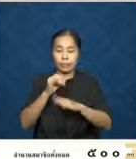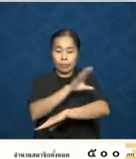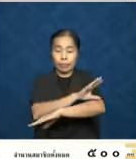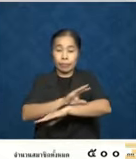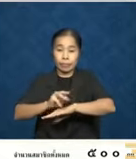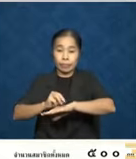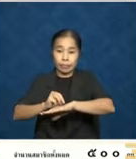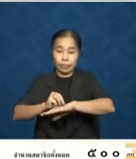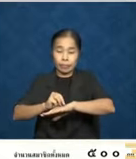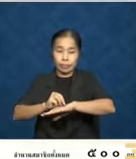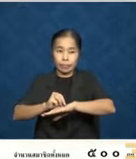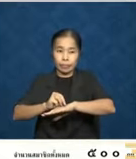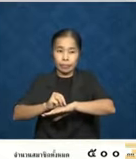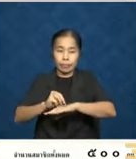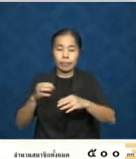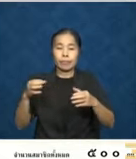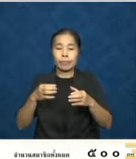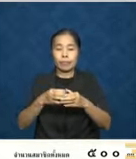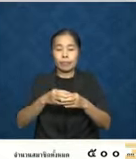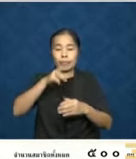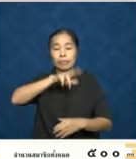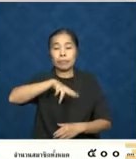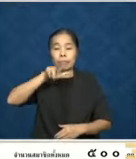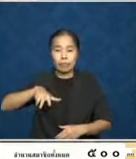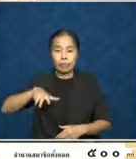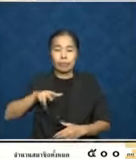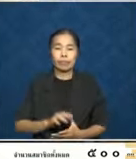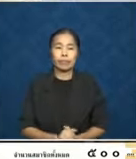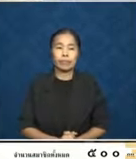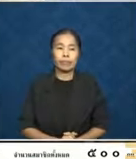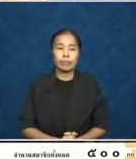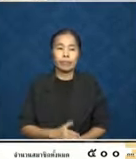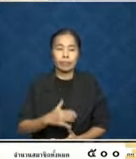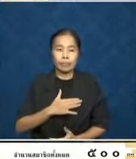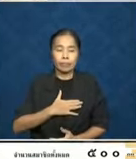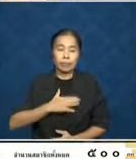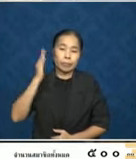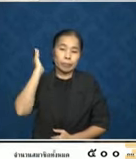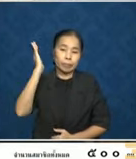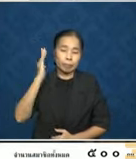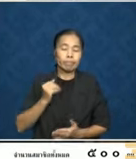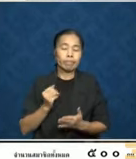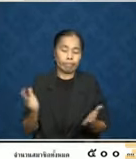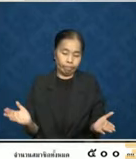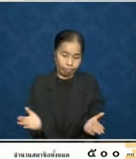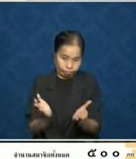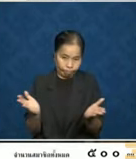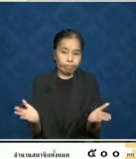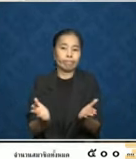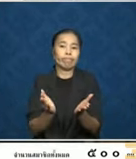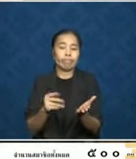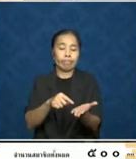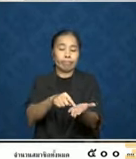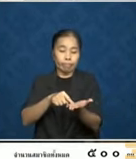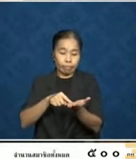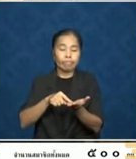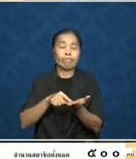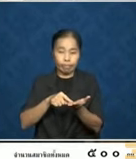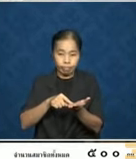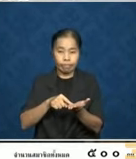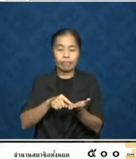ามเขต1พรรคเพื่อไทยวันนี้ขออภิปรายสนับสนุนยัตติการศึกษ